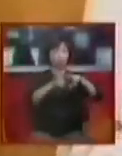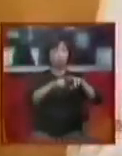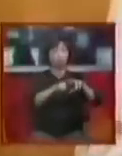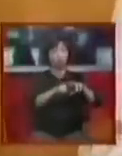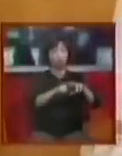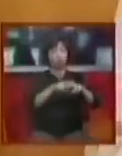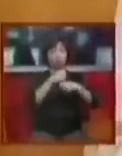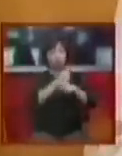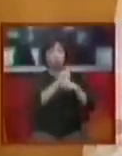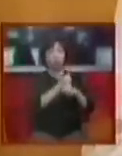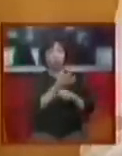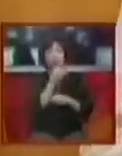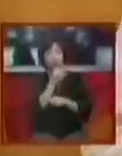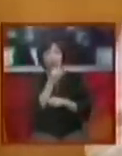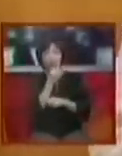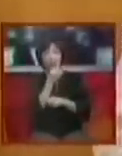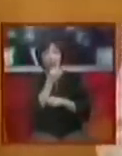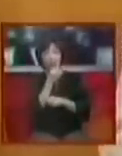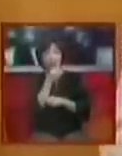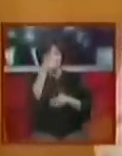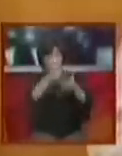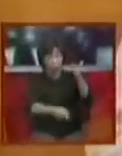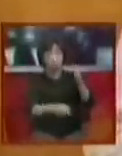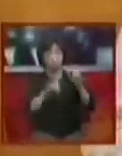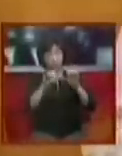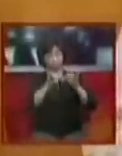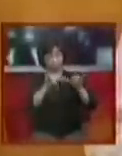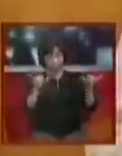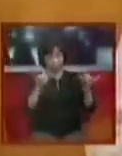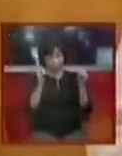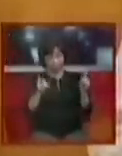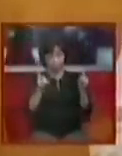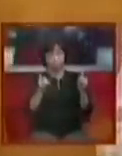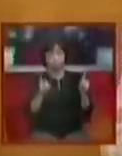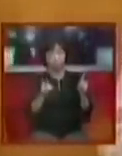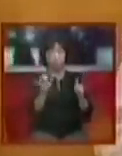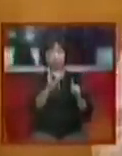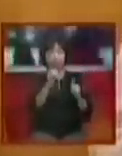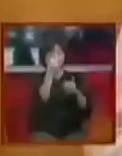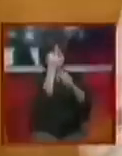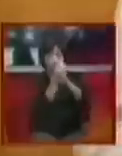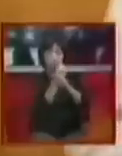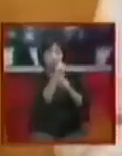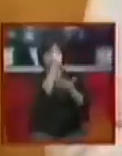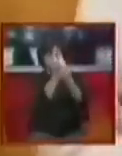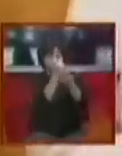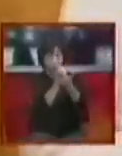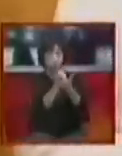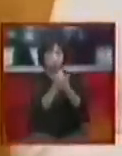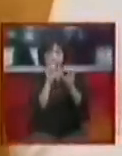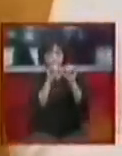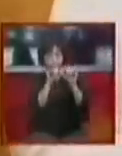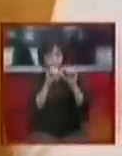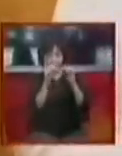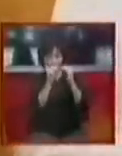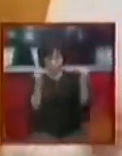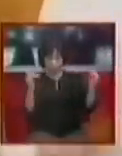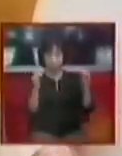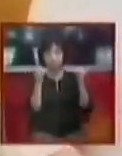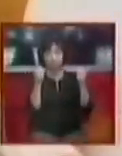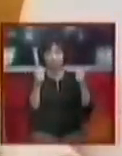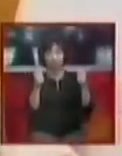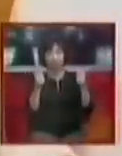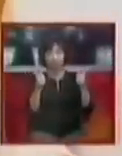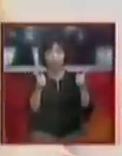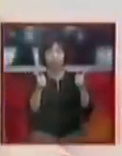ng pagkain at hindi puwapalo ang presyo nito. Stable ang pasahod at mas malakas ang pambansang ekonomiya.